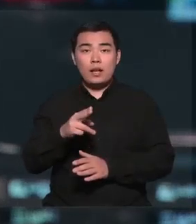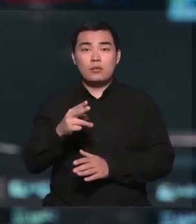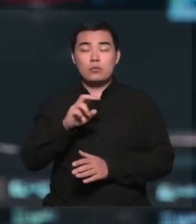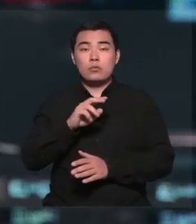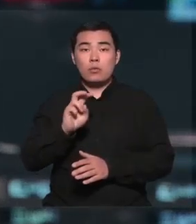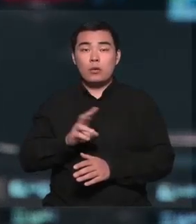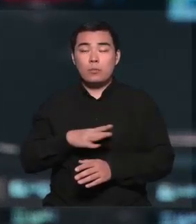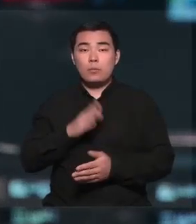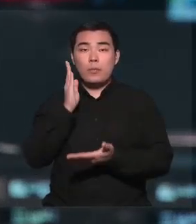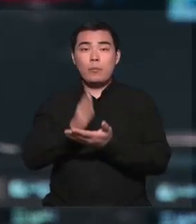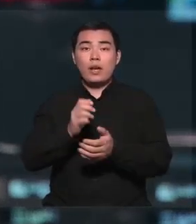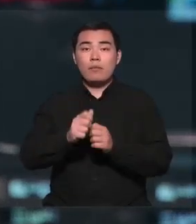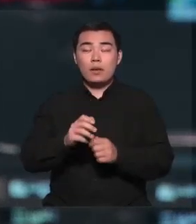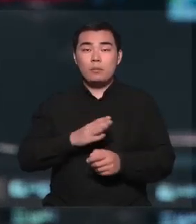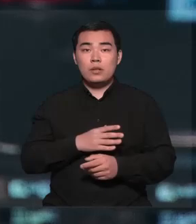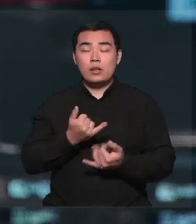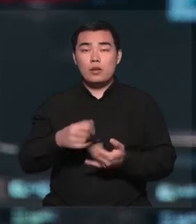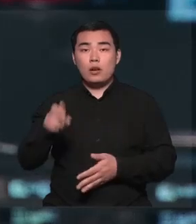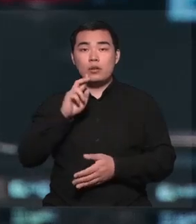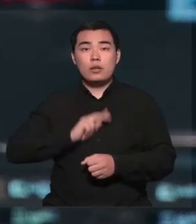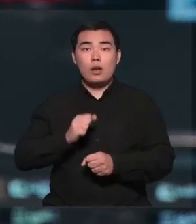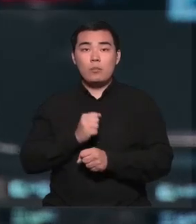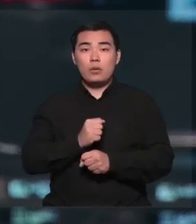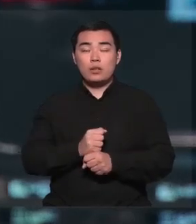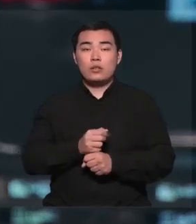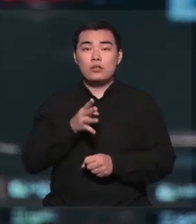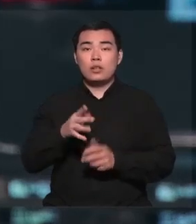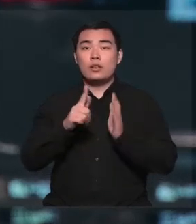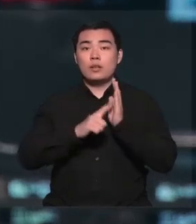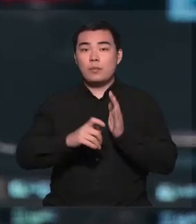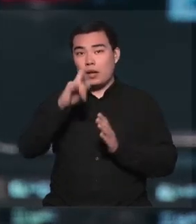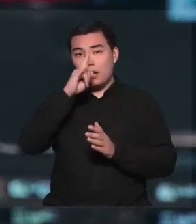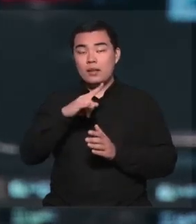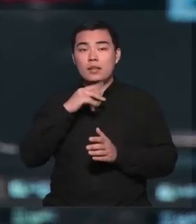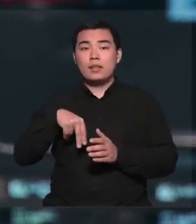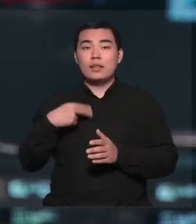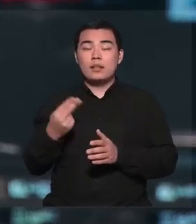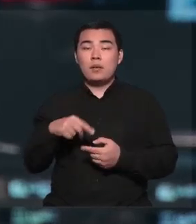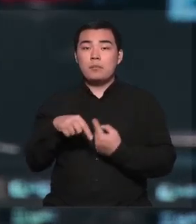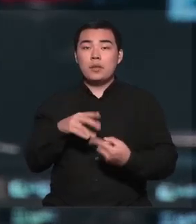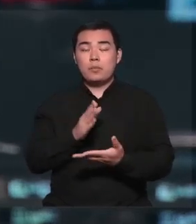инвестиций сегодня в нашей стране работают около 4.700 казахско-американский